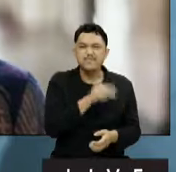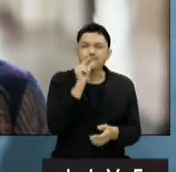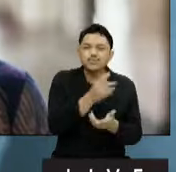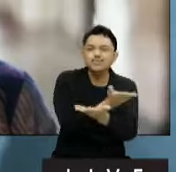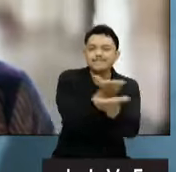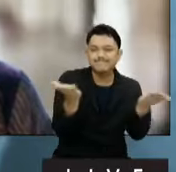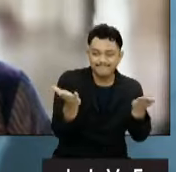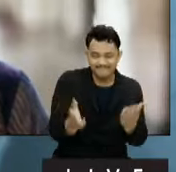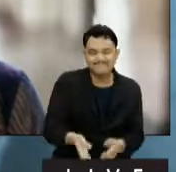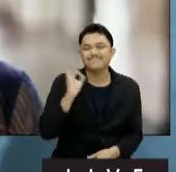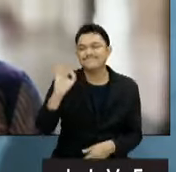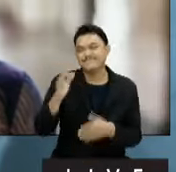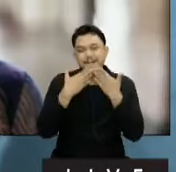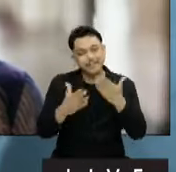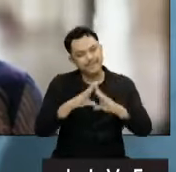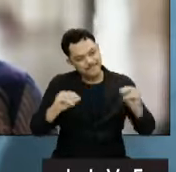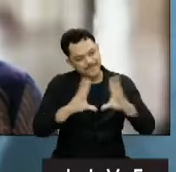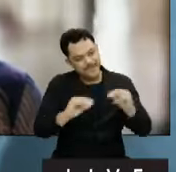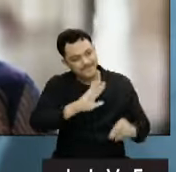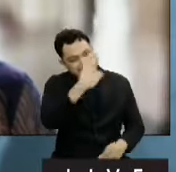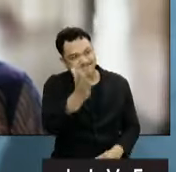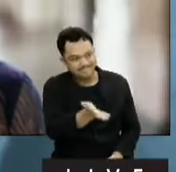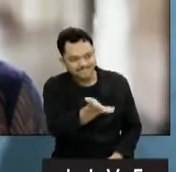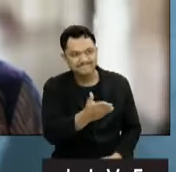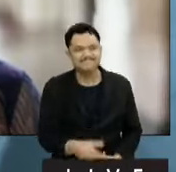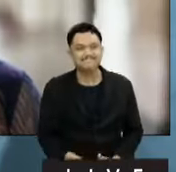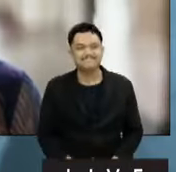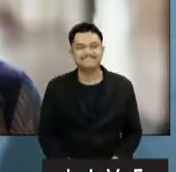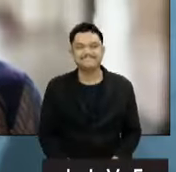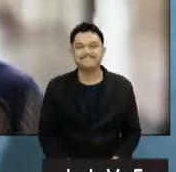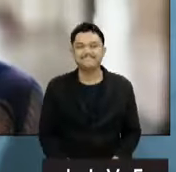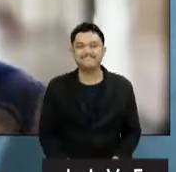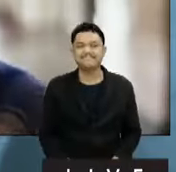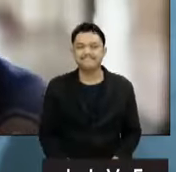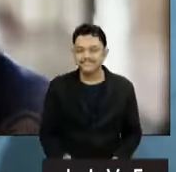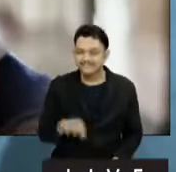beraktivitas, Bauli. Baik, terima kasih.